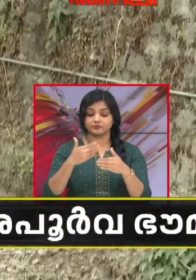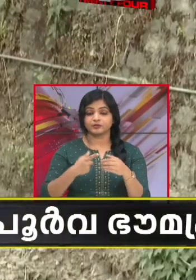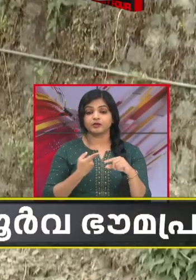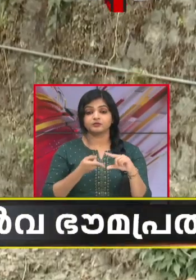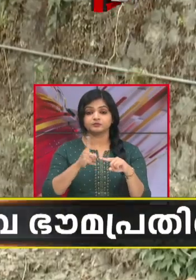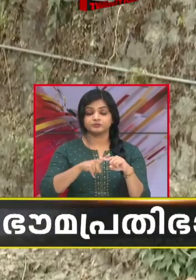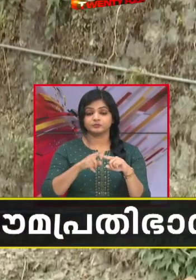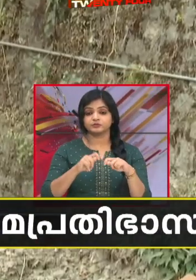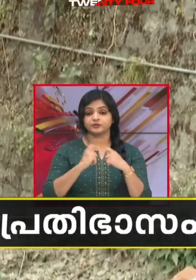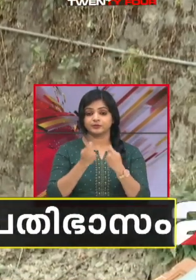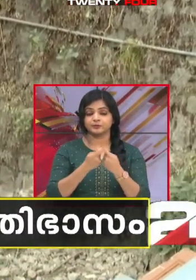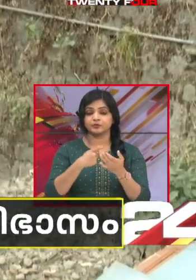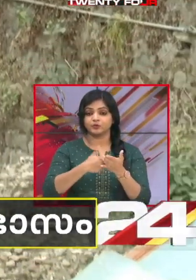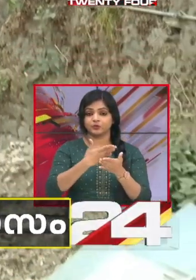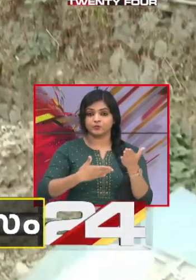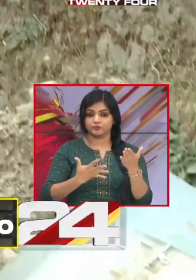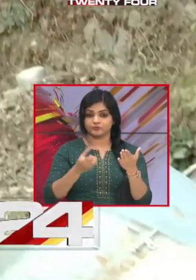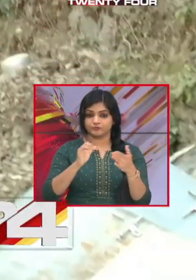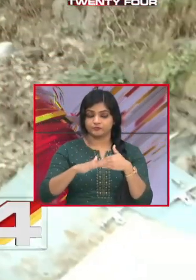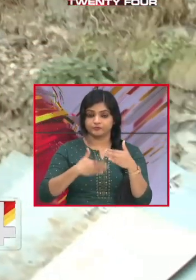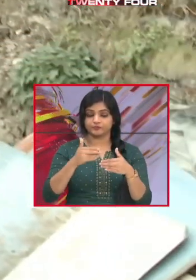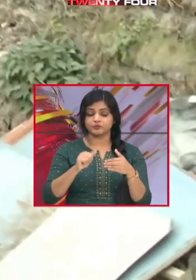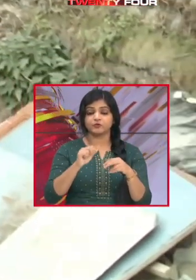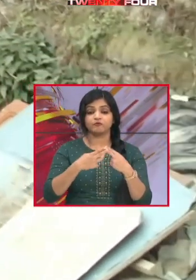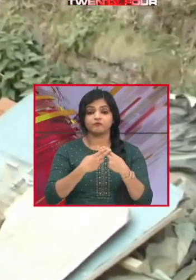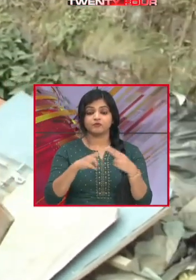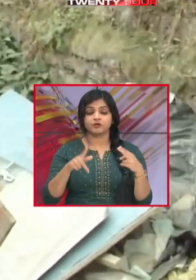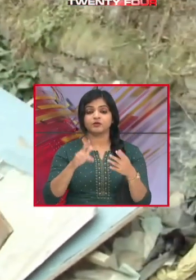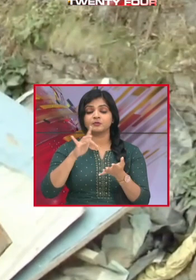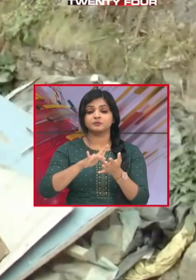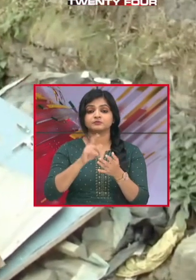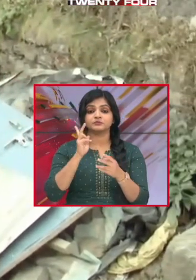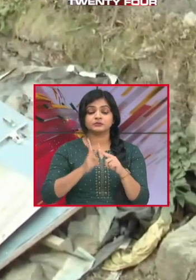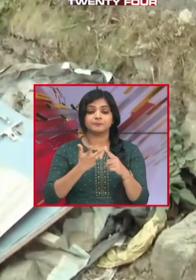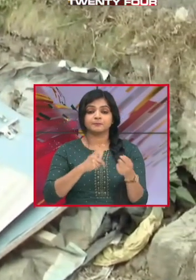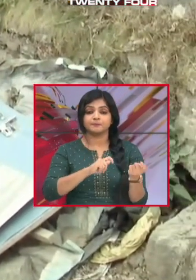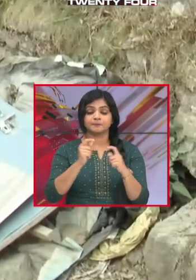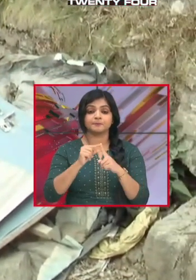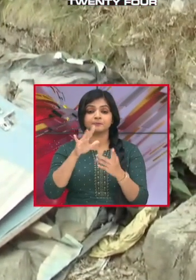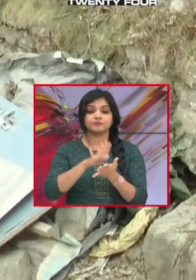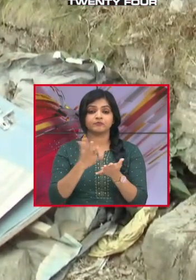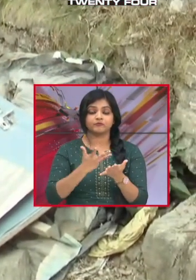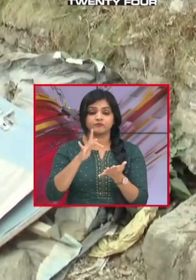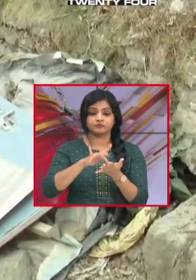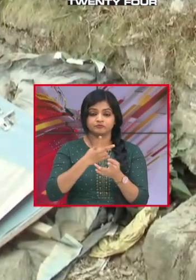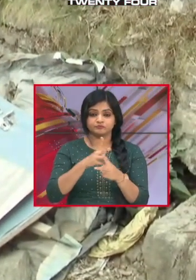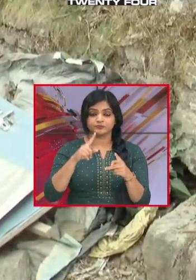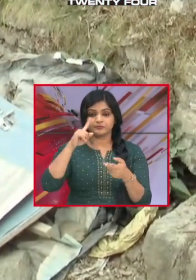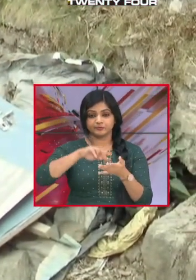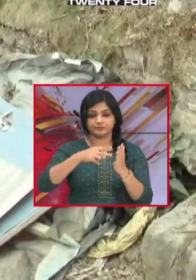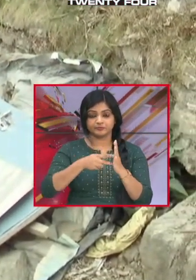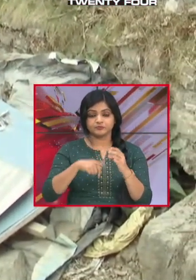സമിതിയുടെ റിപ്പോർട്ട് കൂടി വന്ന ശേഷം ഇവരെ ഒരു അന്തിമ പുനരധിവാസ പദ്ധതി പാക്കേജ് സംബന്ധിച്ചുള്ള ഒരു തീരുമാനം